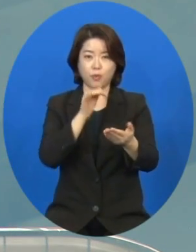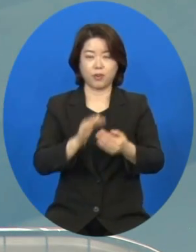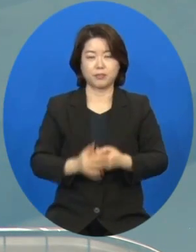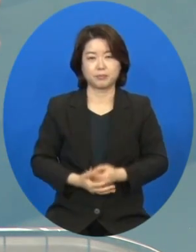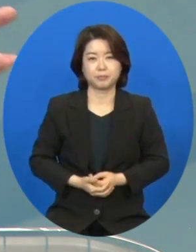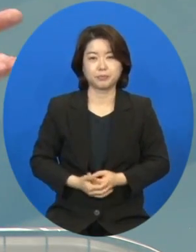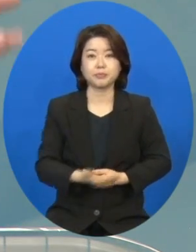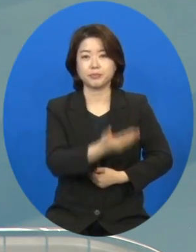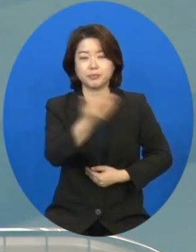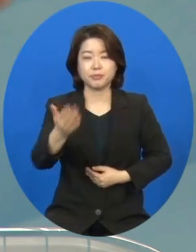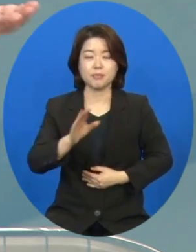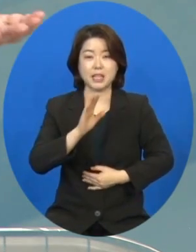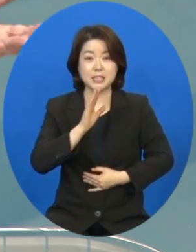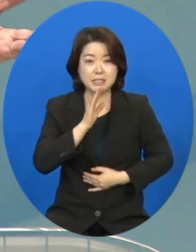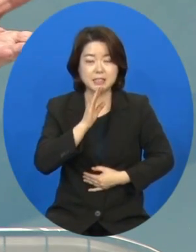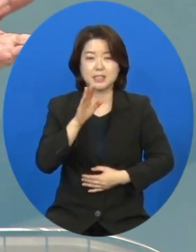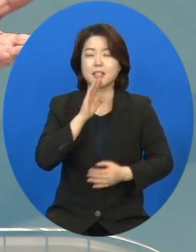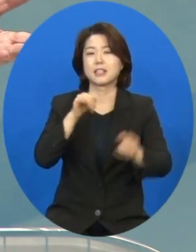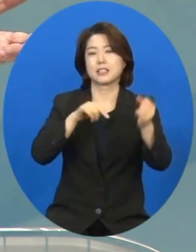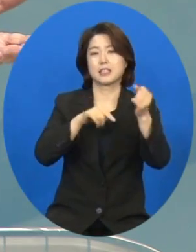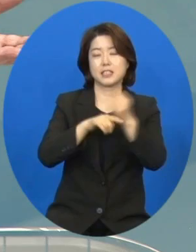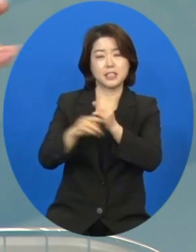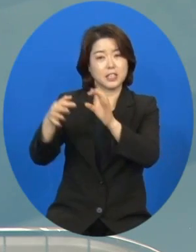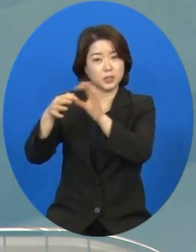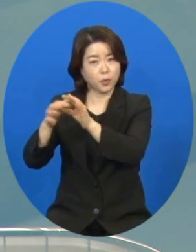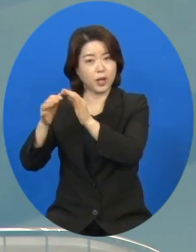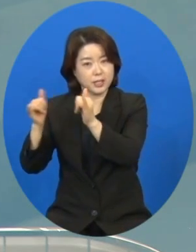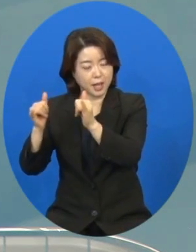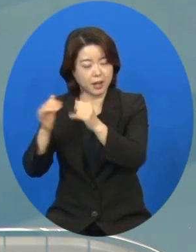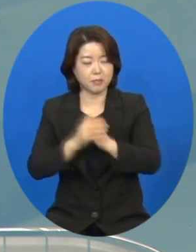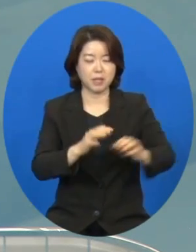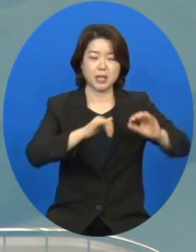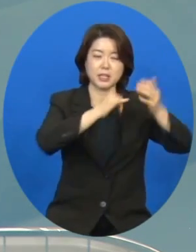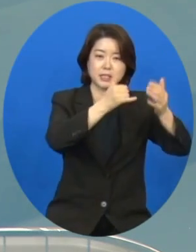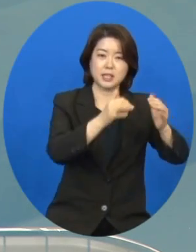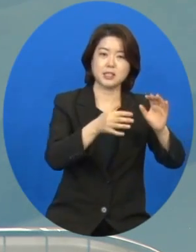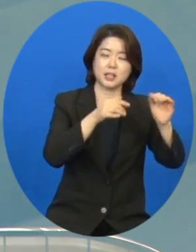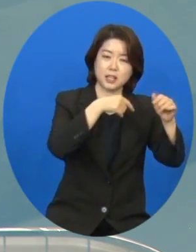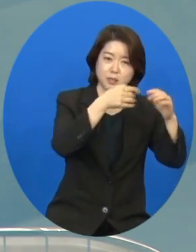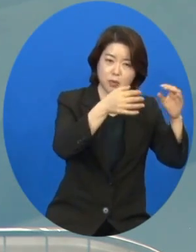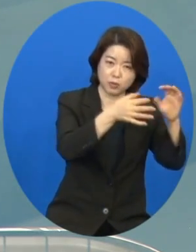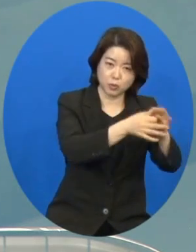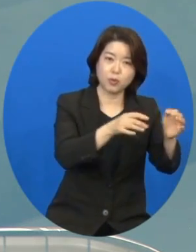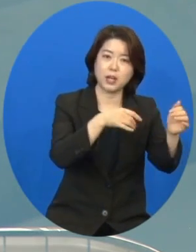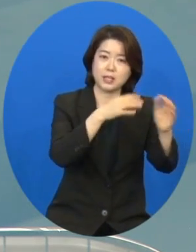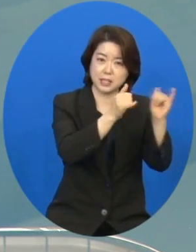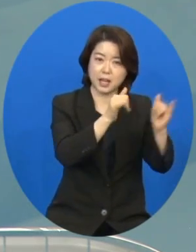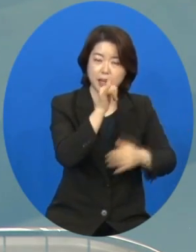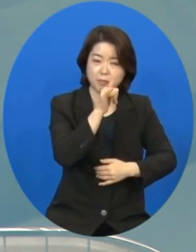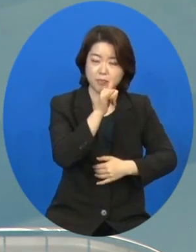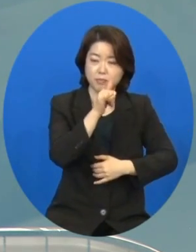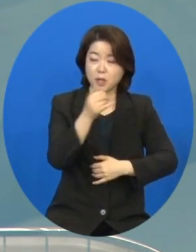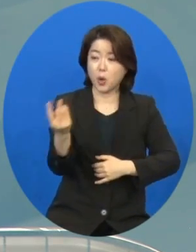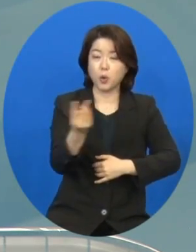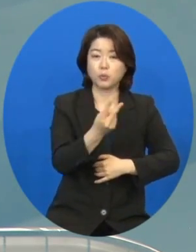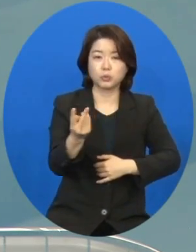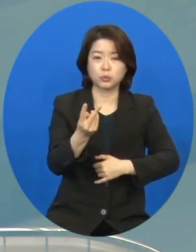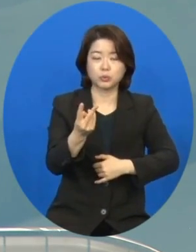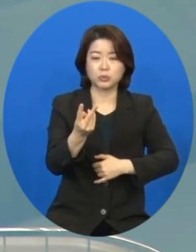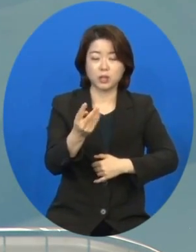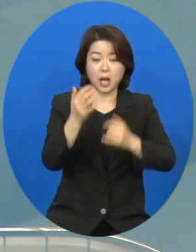자, 여러분이 진짜 진리에 속한 사람인지 세상에 속한 사람인지는 고난을 당할 때 어느